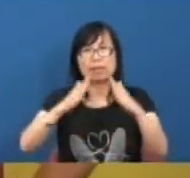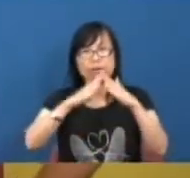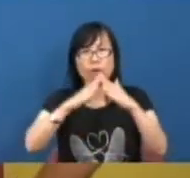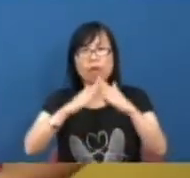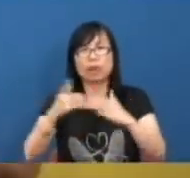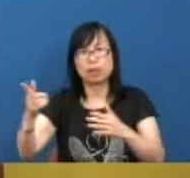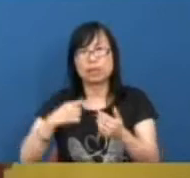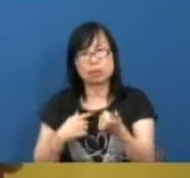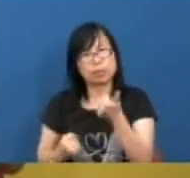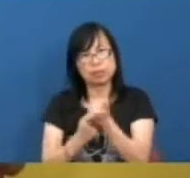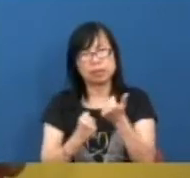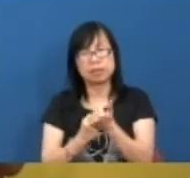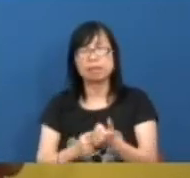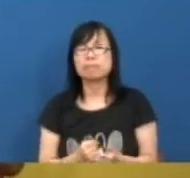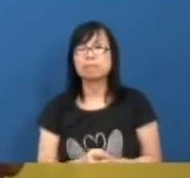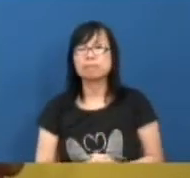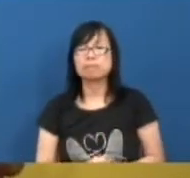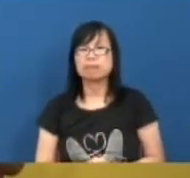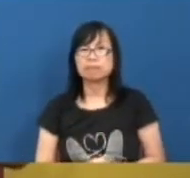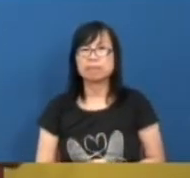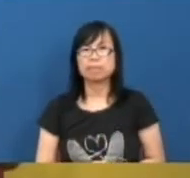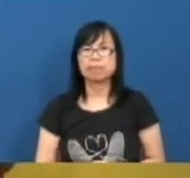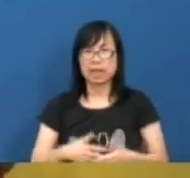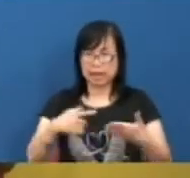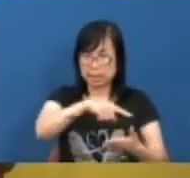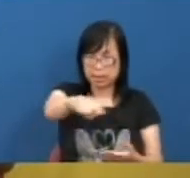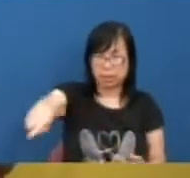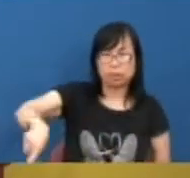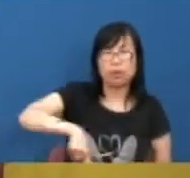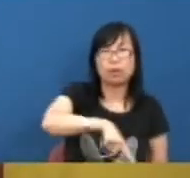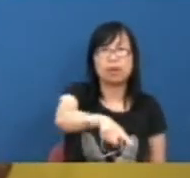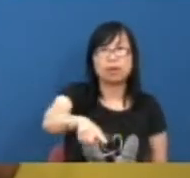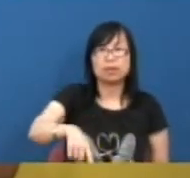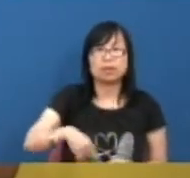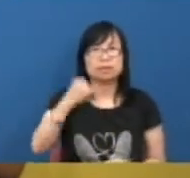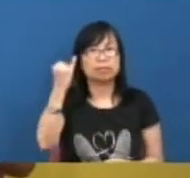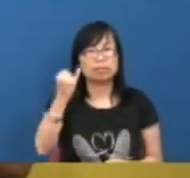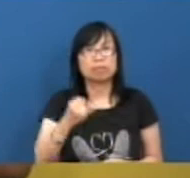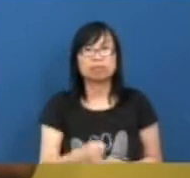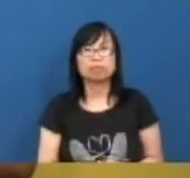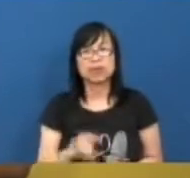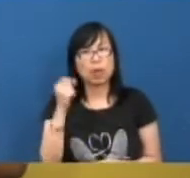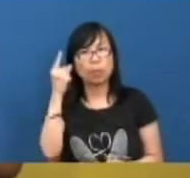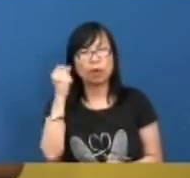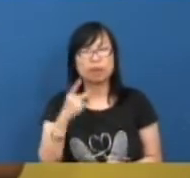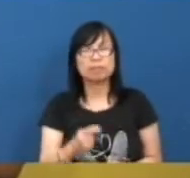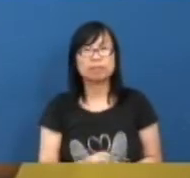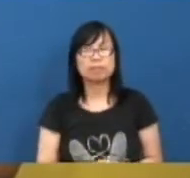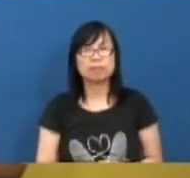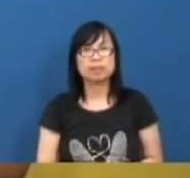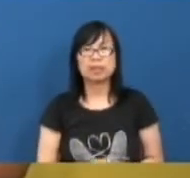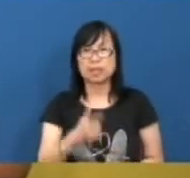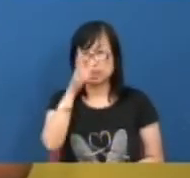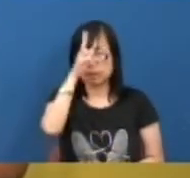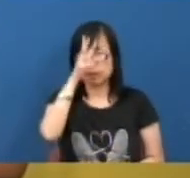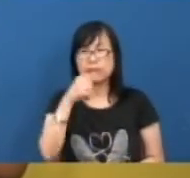件事係支持，因為喺呢個而家真係個市場係畸形咗，所以咧就政府似乎適量